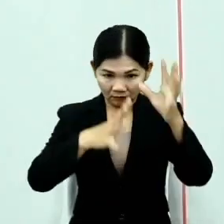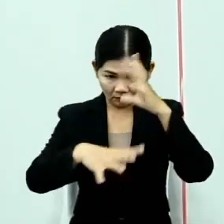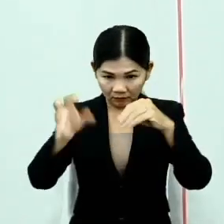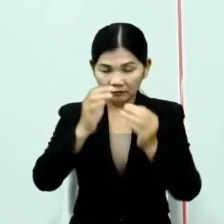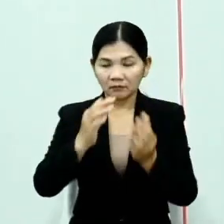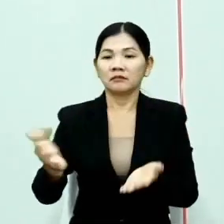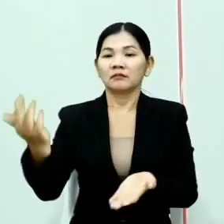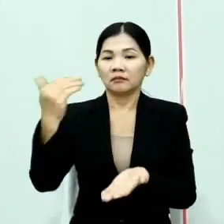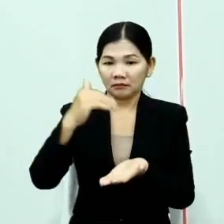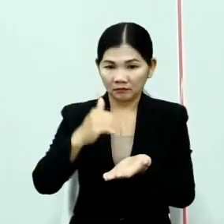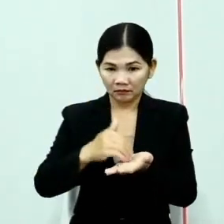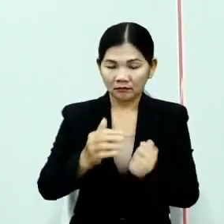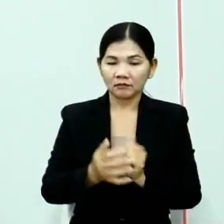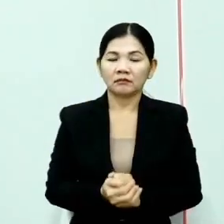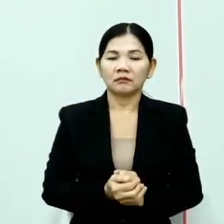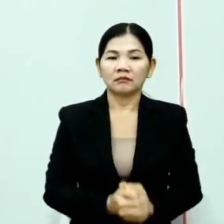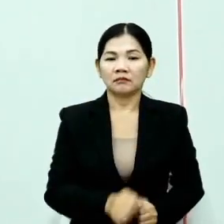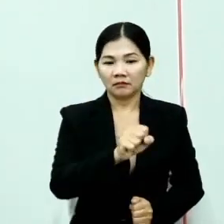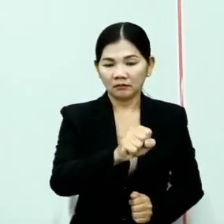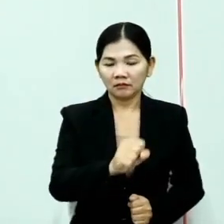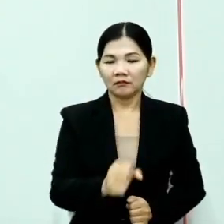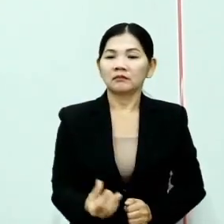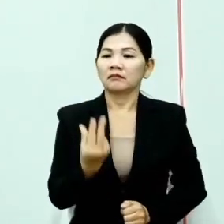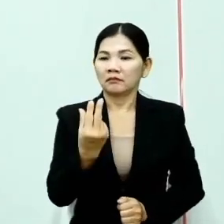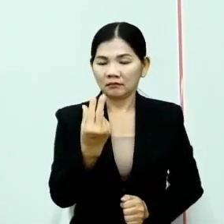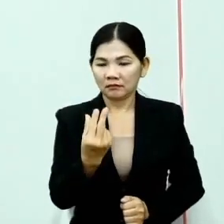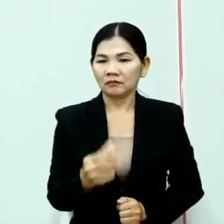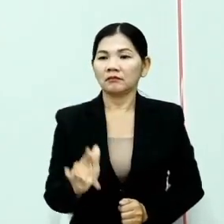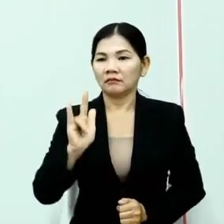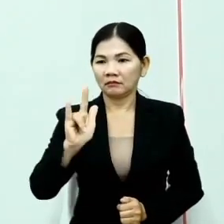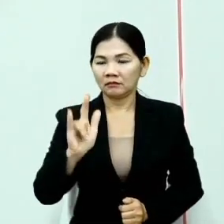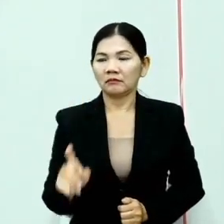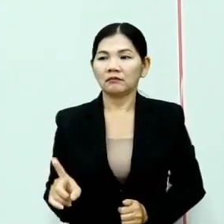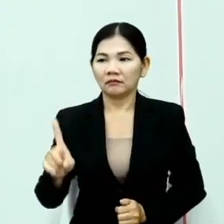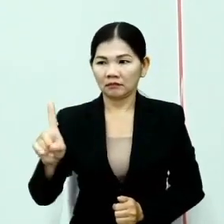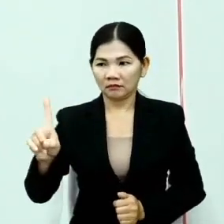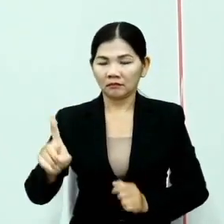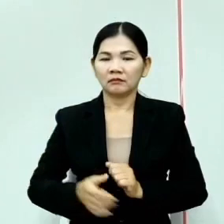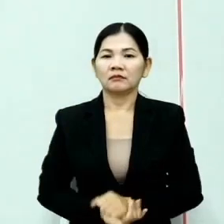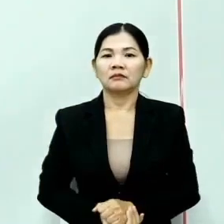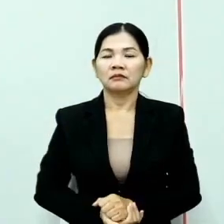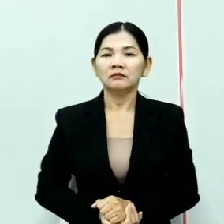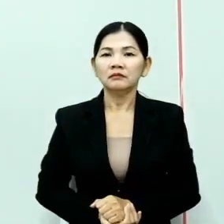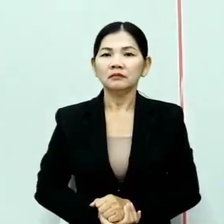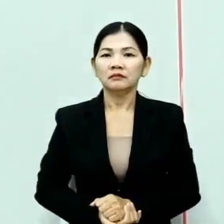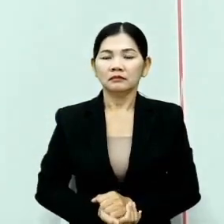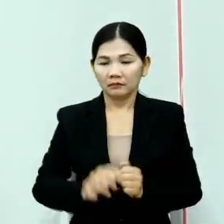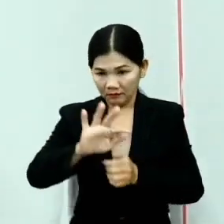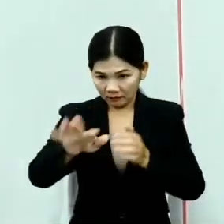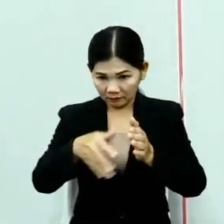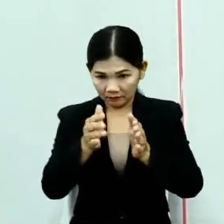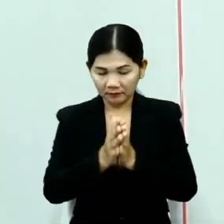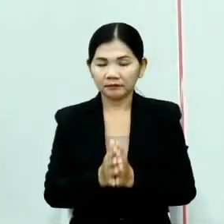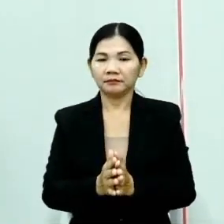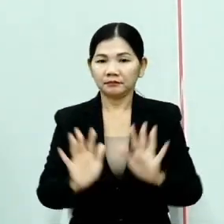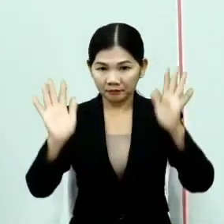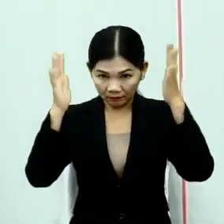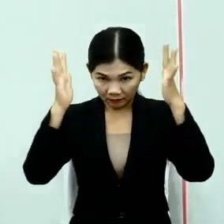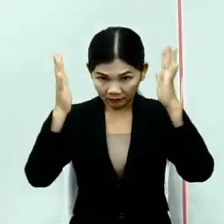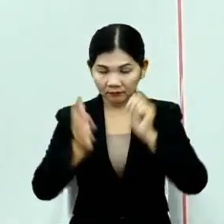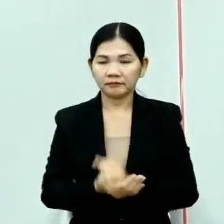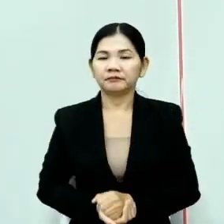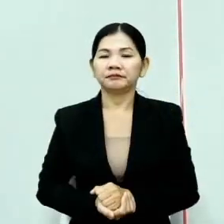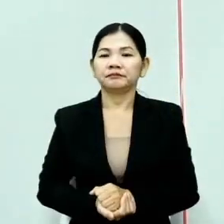xa làng vĩnh. Tó, thó, bó, phỏ. Chà, con tẹt đây mà